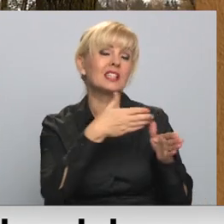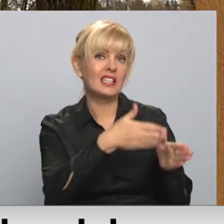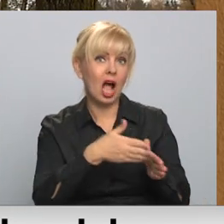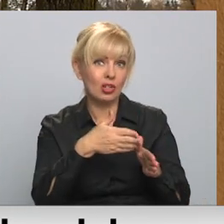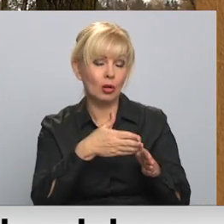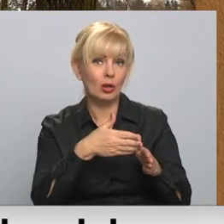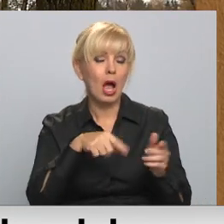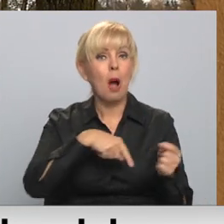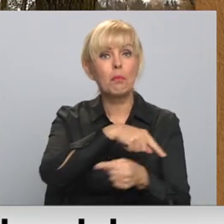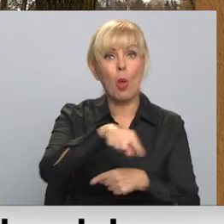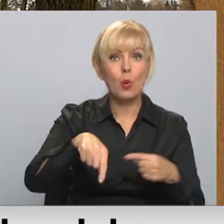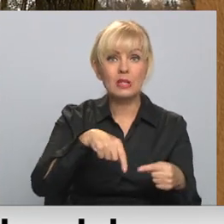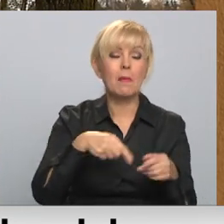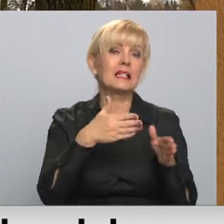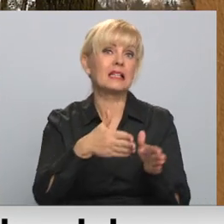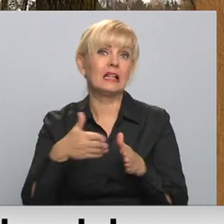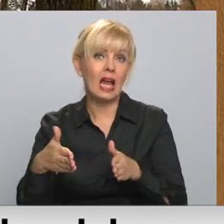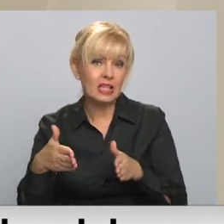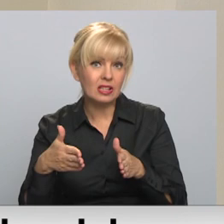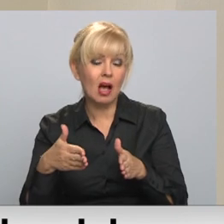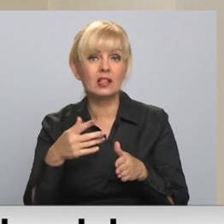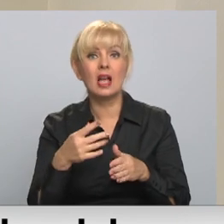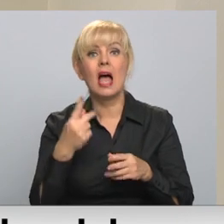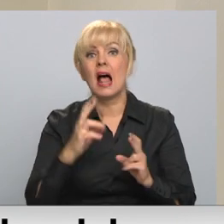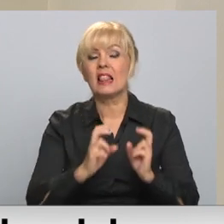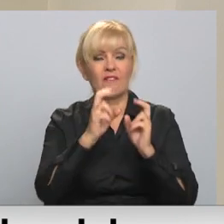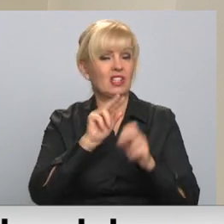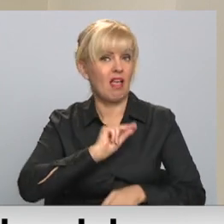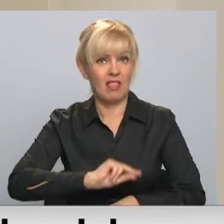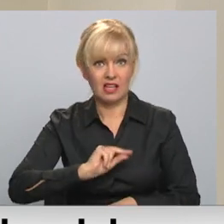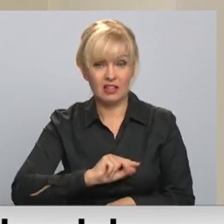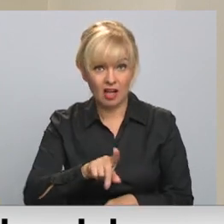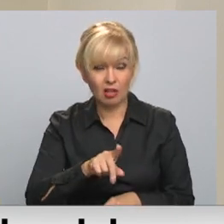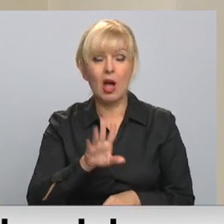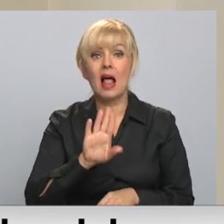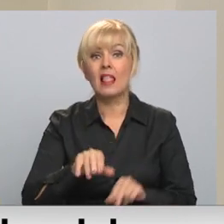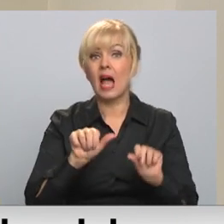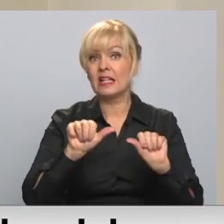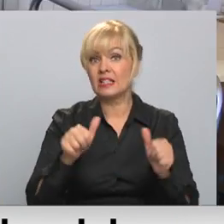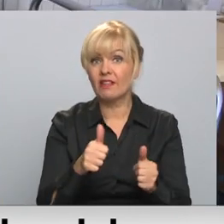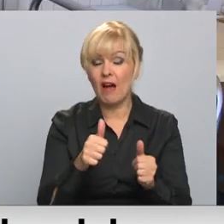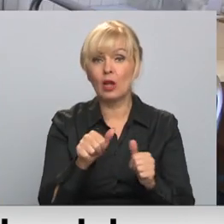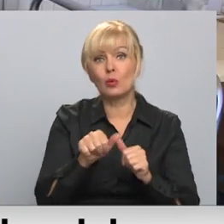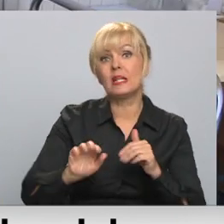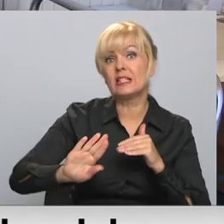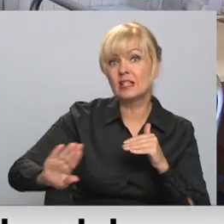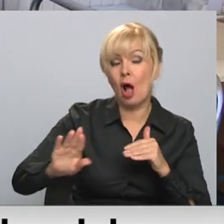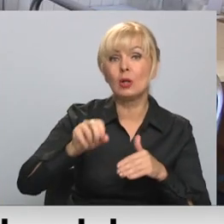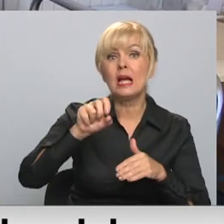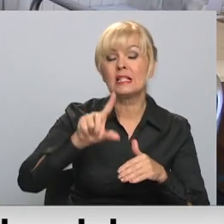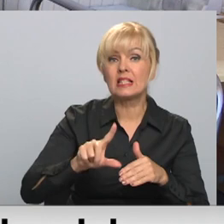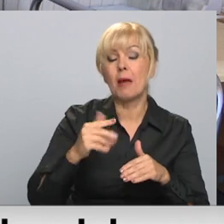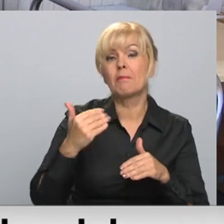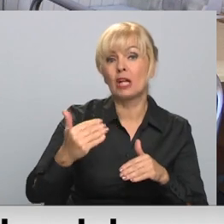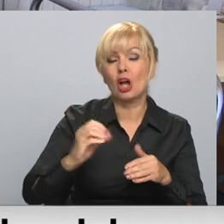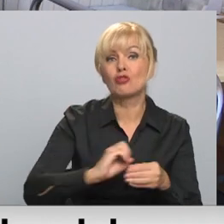plūsmas. Turklāt slimnīcā izgājis no ierindas viens no liftiem. Tas nozīmē, lai izveidot izolētu nodaļu ar 17 Covid